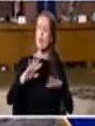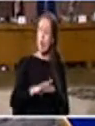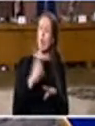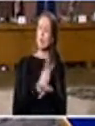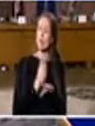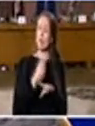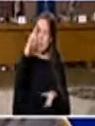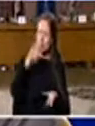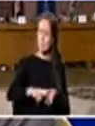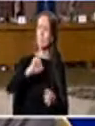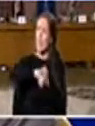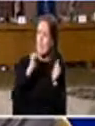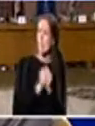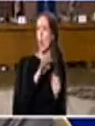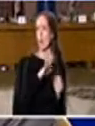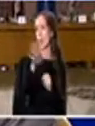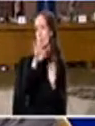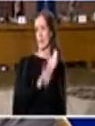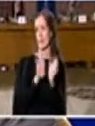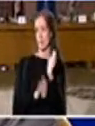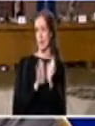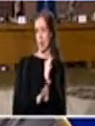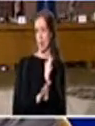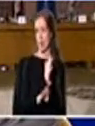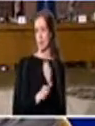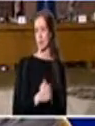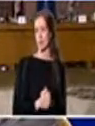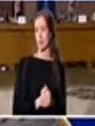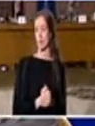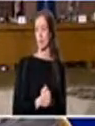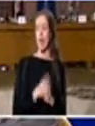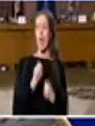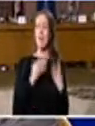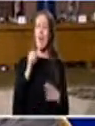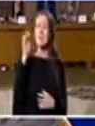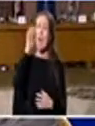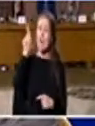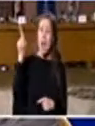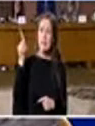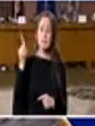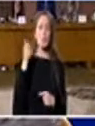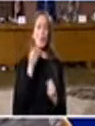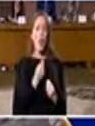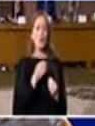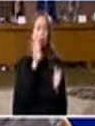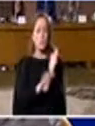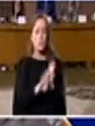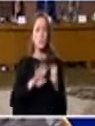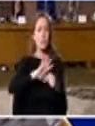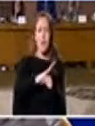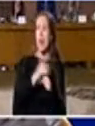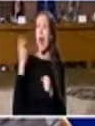protiv svakog oblika diskriminacije. Reakcija vlasti na nasilje i diskriminaciju mora biti